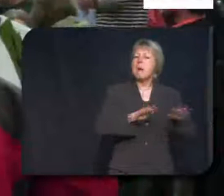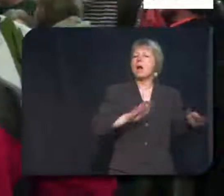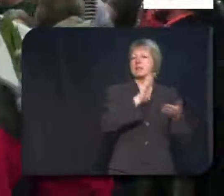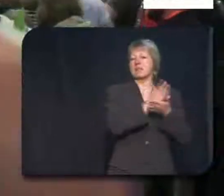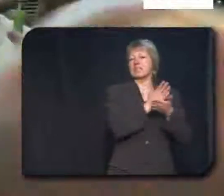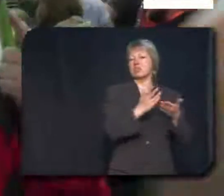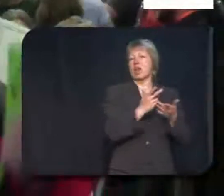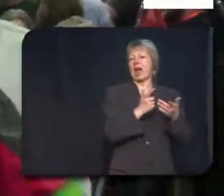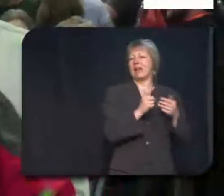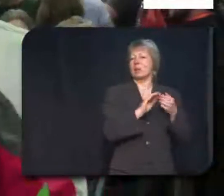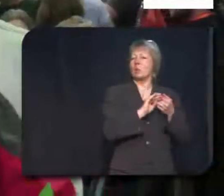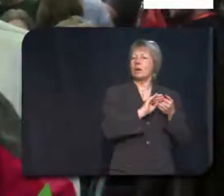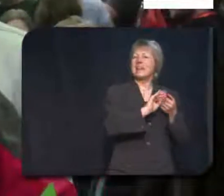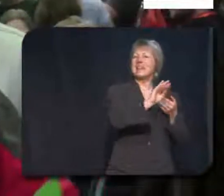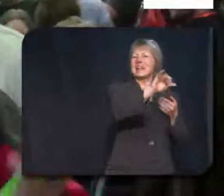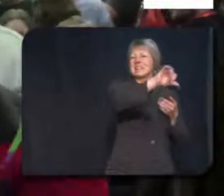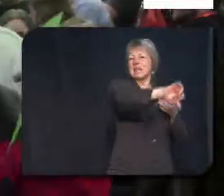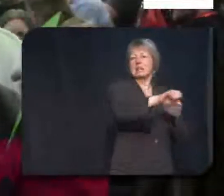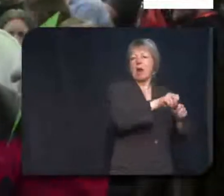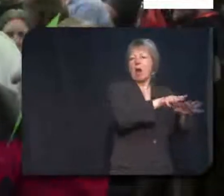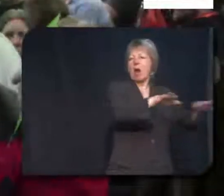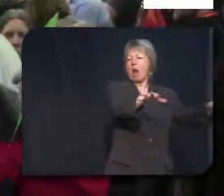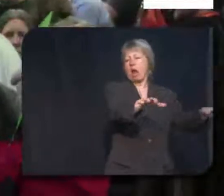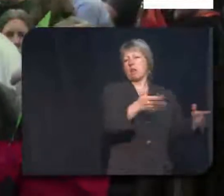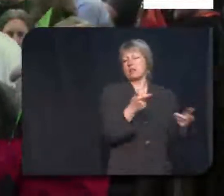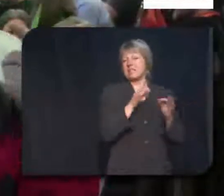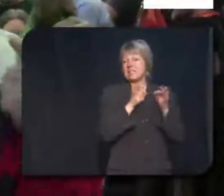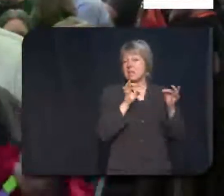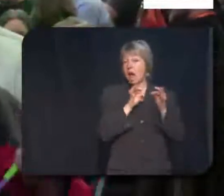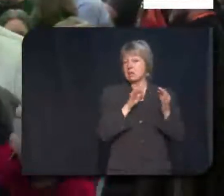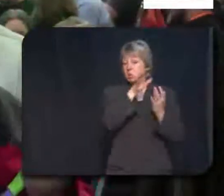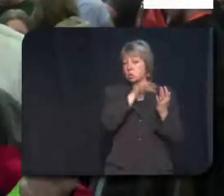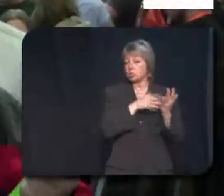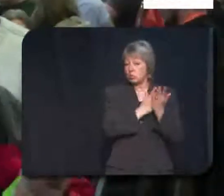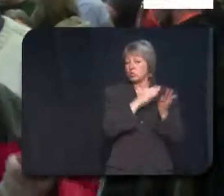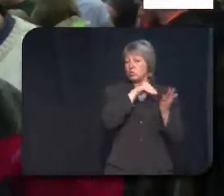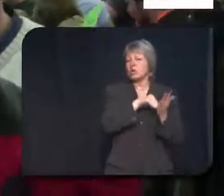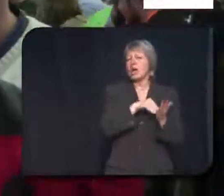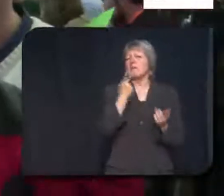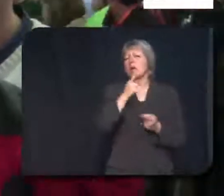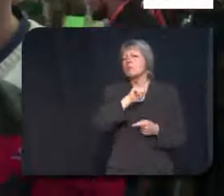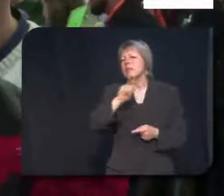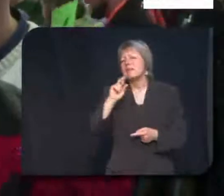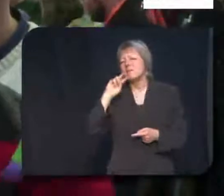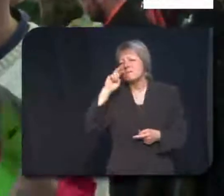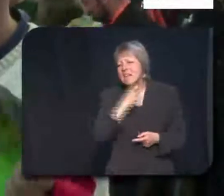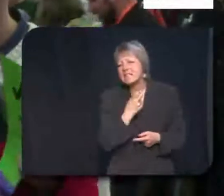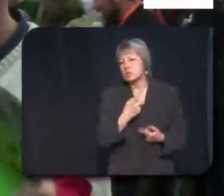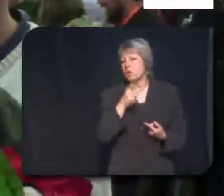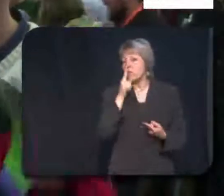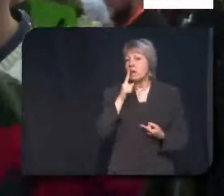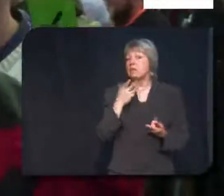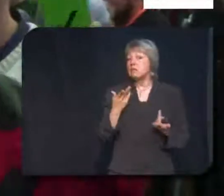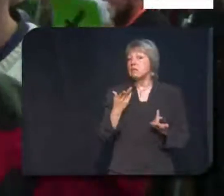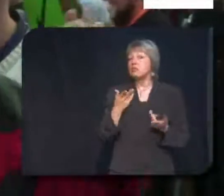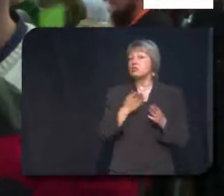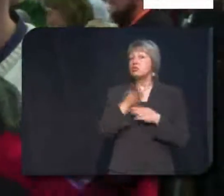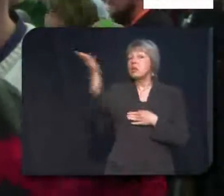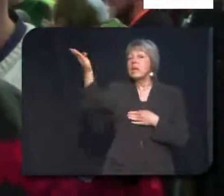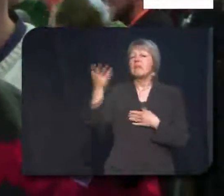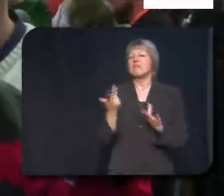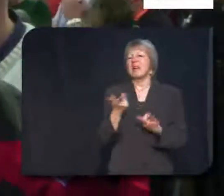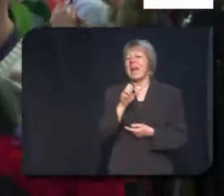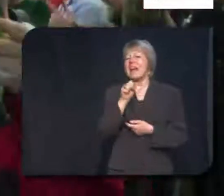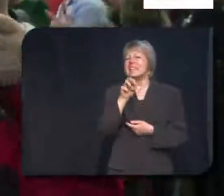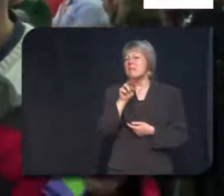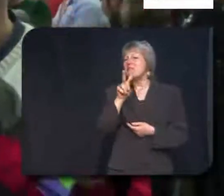wir haben es bereits in der Satzung stehen lasst es uns versuchen wenn es nach hinten losgeht ja mein Gott mit der SMV ist